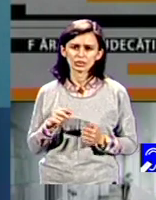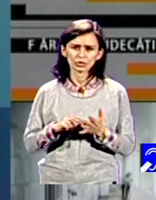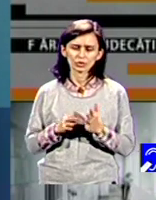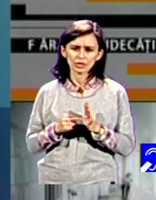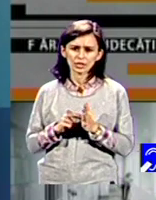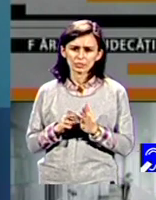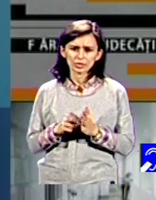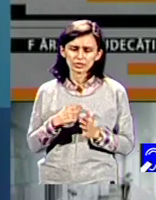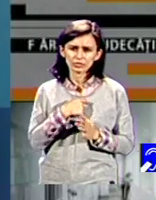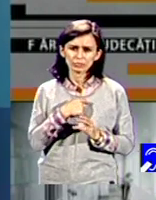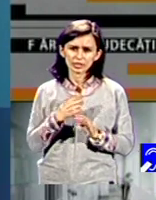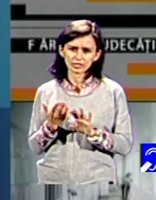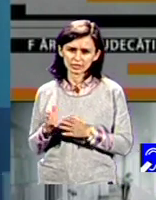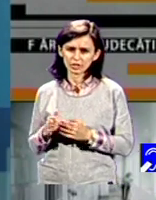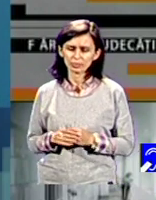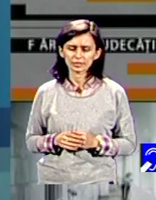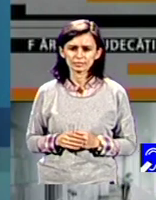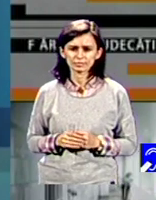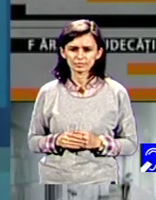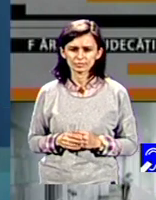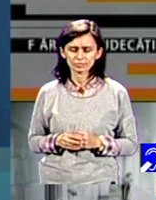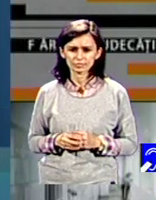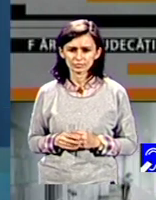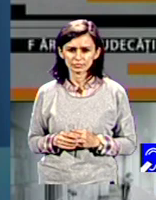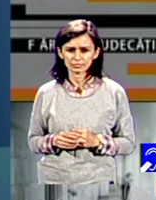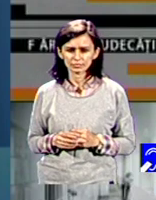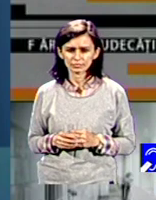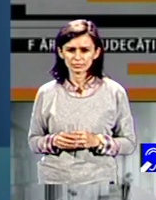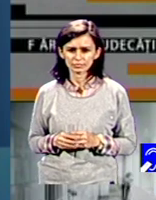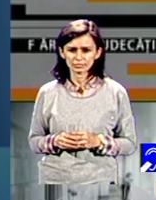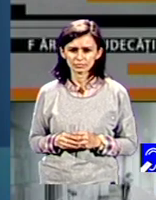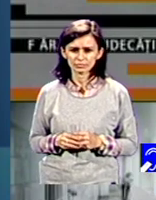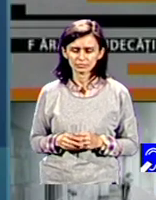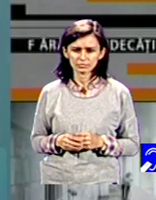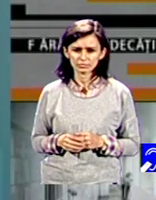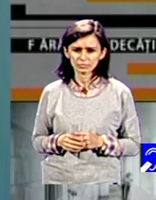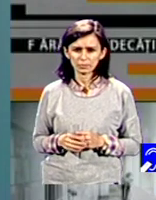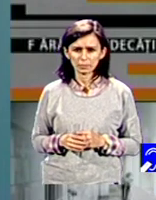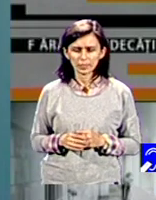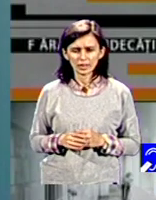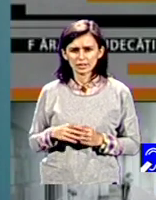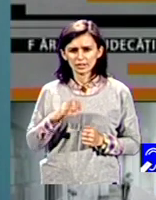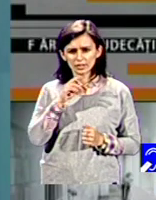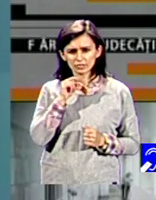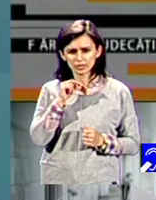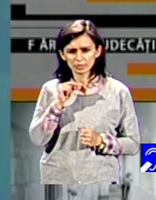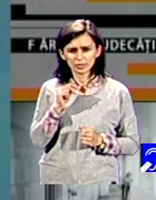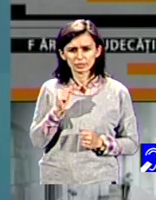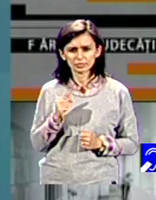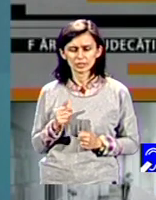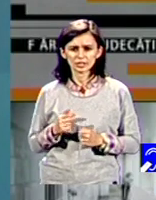de Recrutare poate începe vreau să te întreb Radu e vorbim despre o acoperire națională vorbim de anumiți bolnavi știu